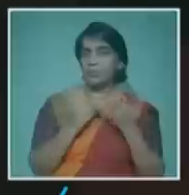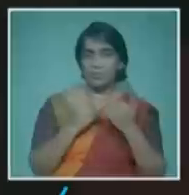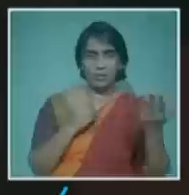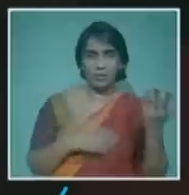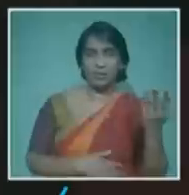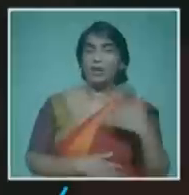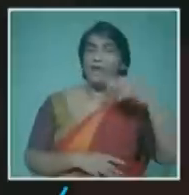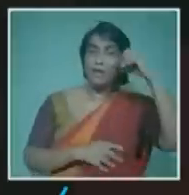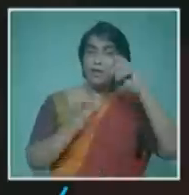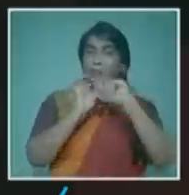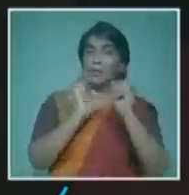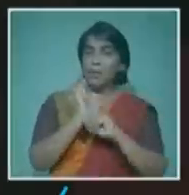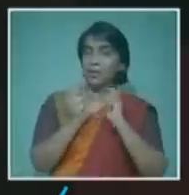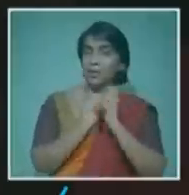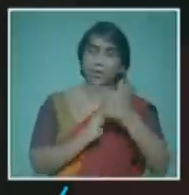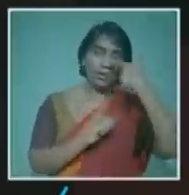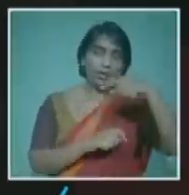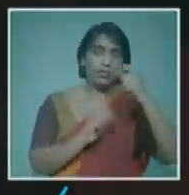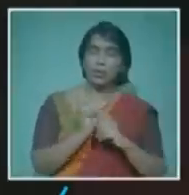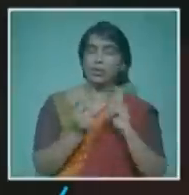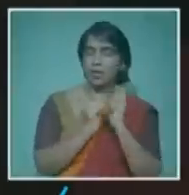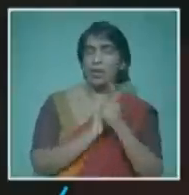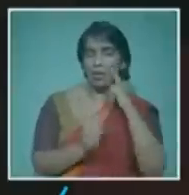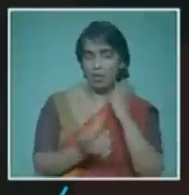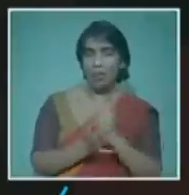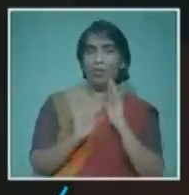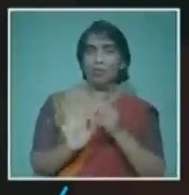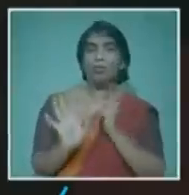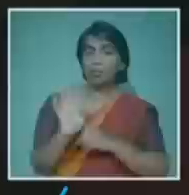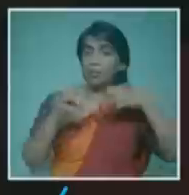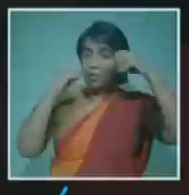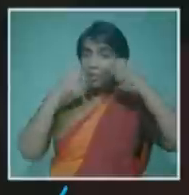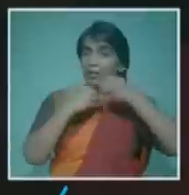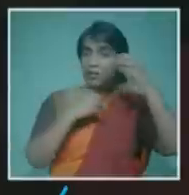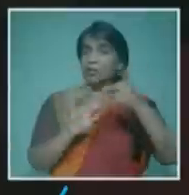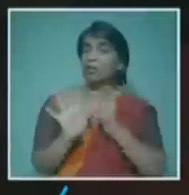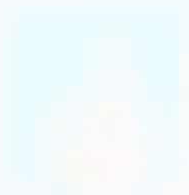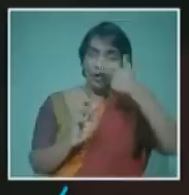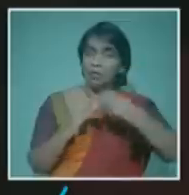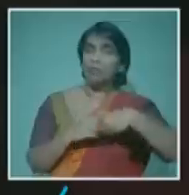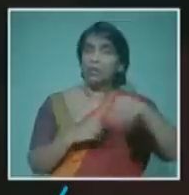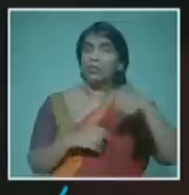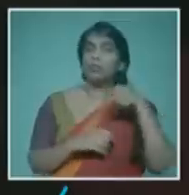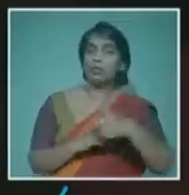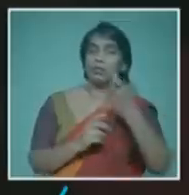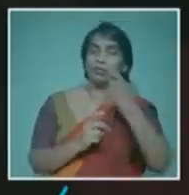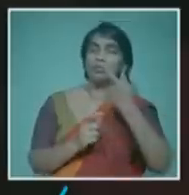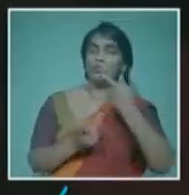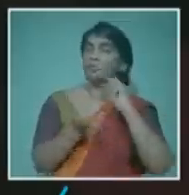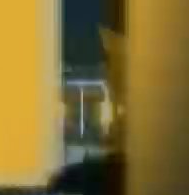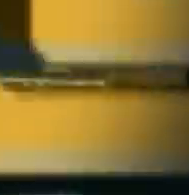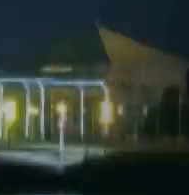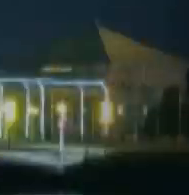කරගෙන විදුලි බිල සංශෝධනයකට ඉන්ධන මිල සංශෝධනයට අපි දන්නවා අමාරුයි හැබැයි අකණ්ඩව විදුලිය දෙන්න නම් අකණ්ඩව ඉන්ධන දෙන්න නම් මේ මිල ගණන් සංශෝධනයේ